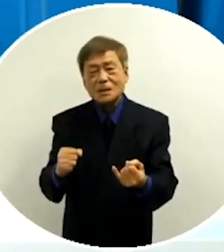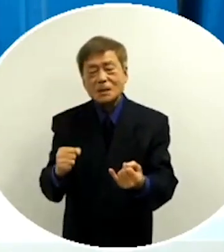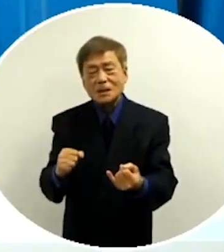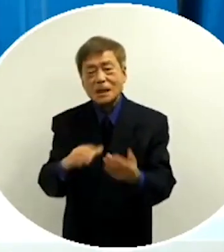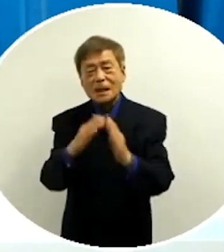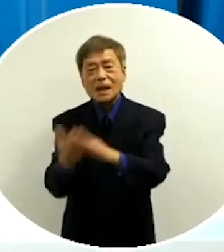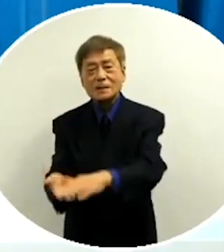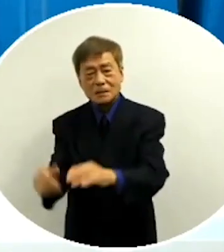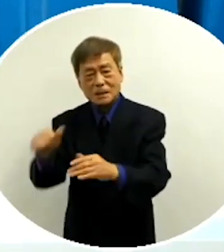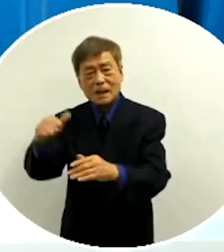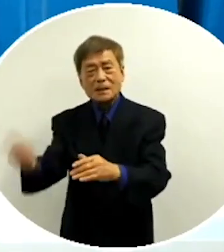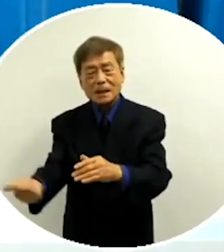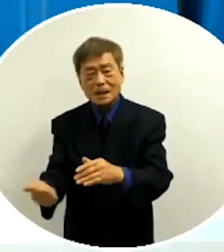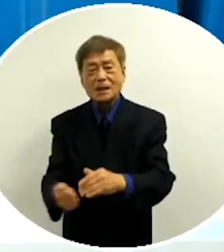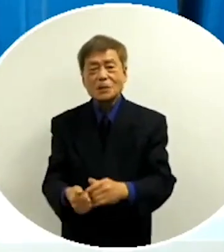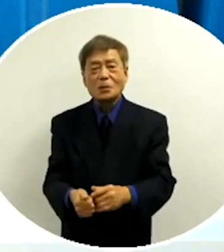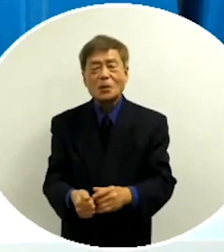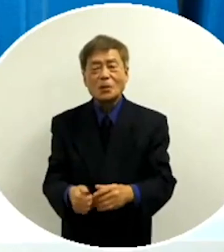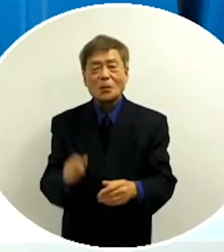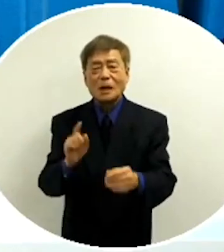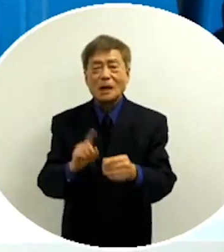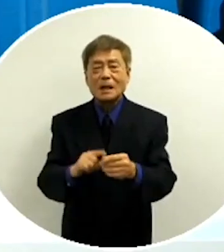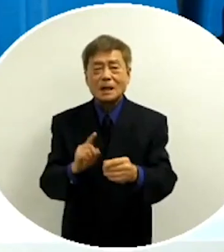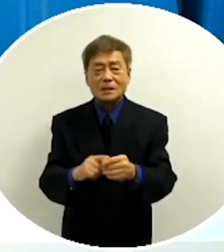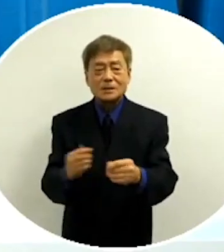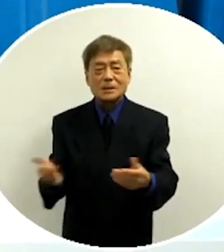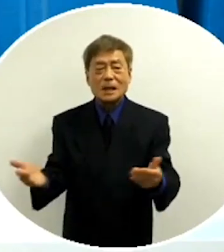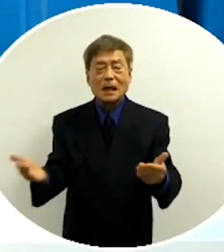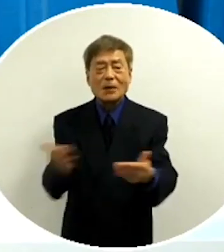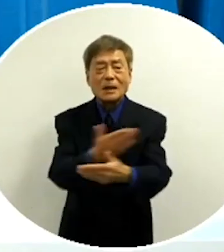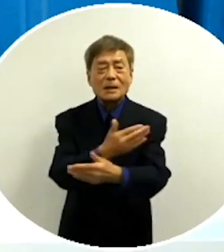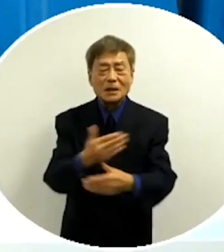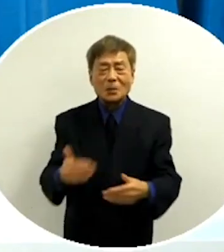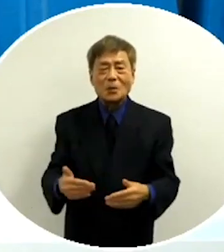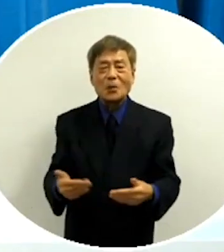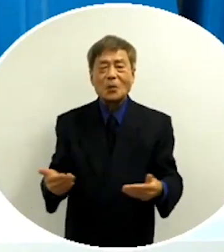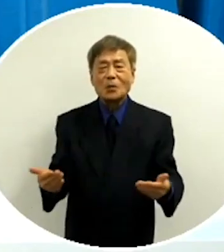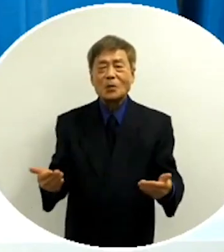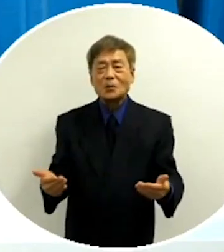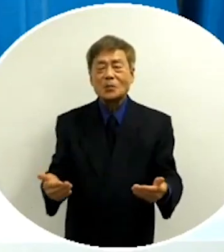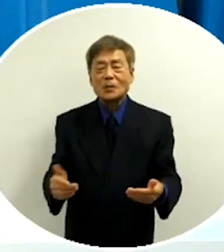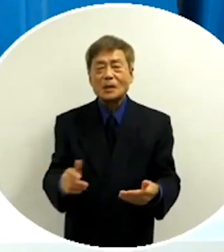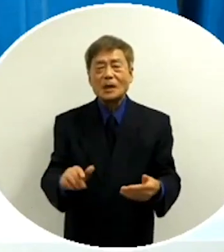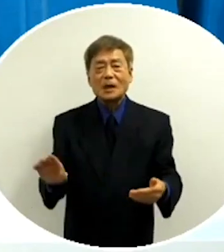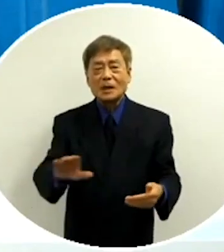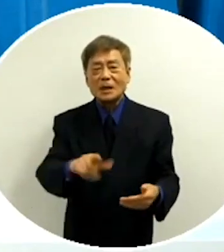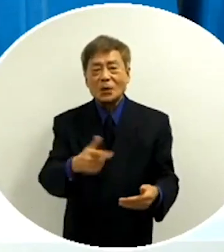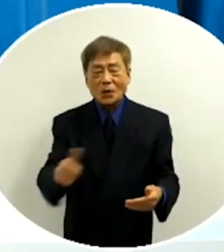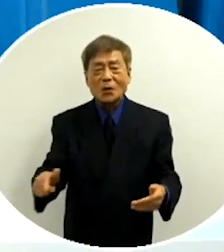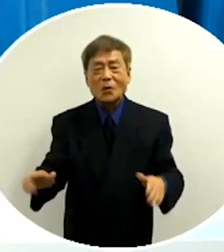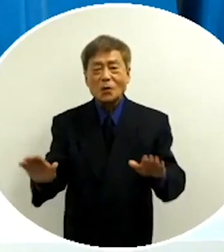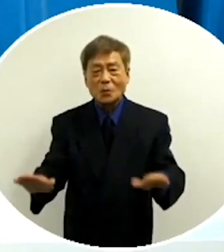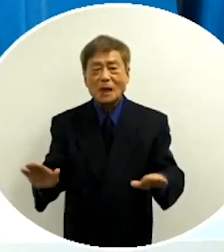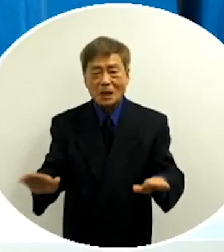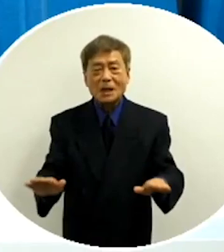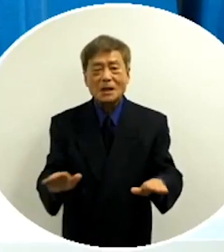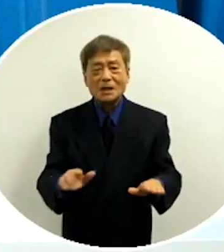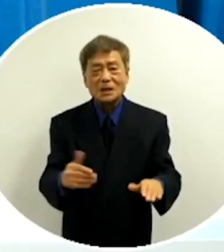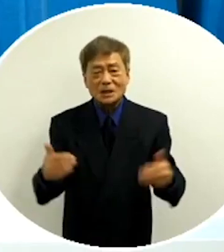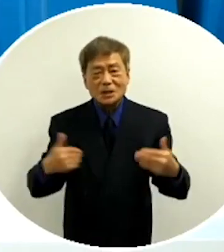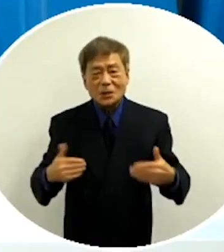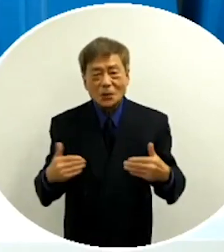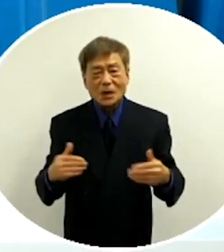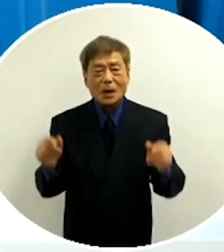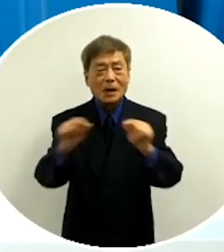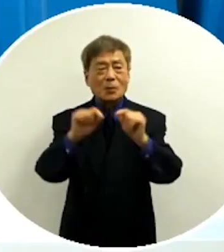ってやってたんですね何年経っても何も変わらないっていう時を出会いをしてこれだったらそういうやり方があるんです